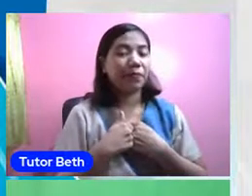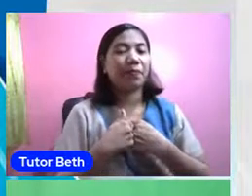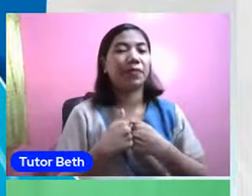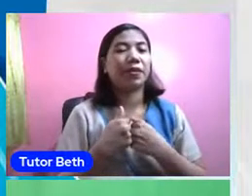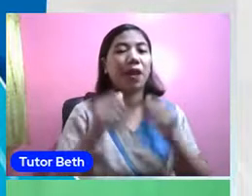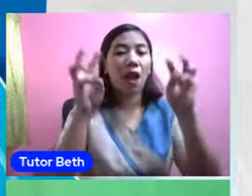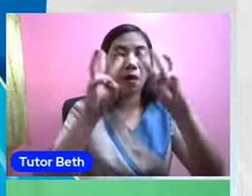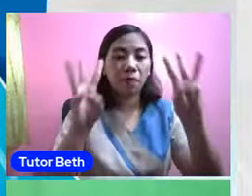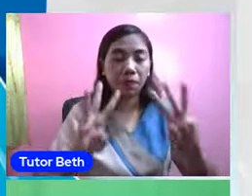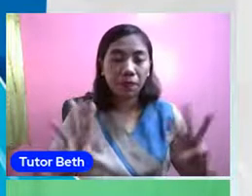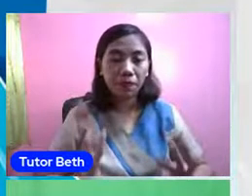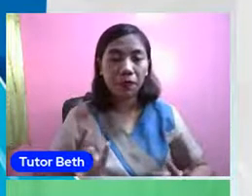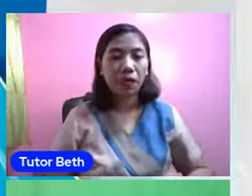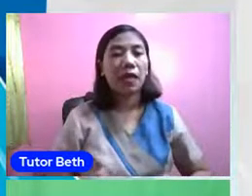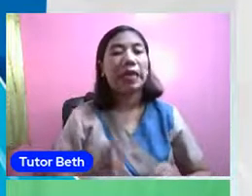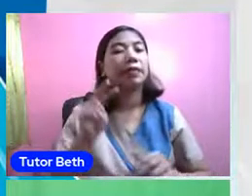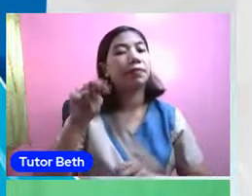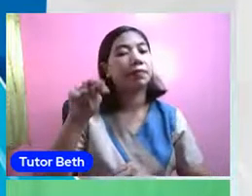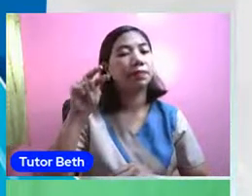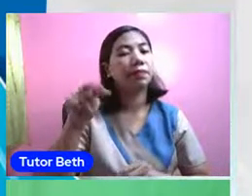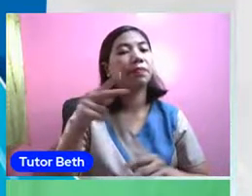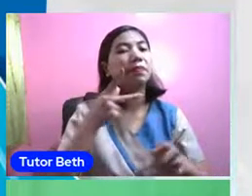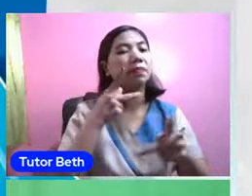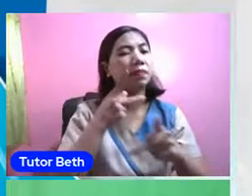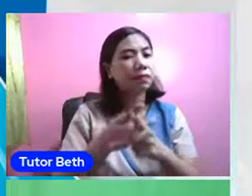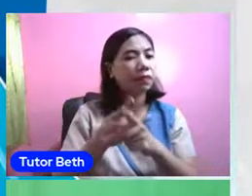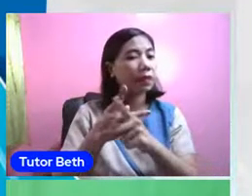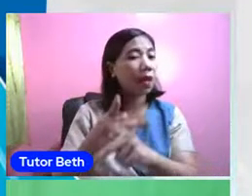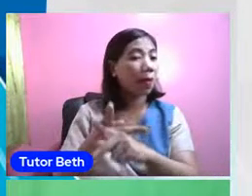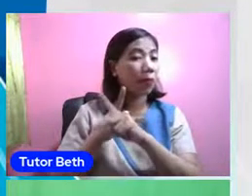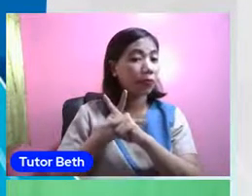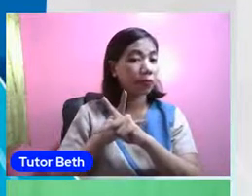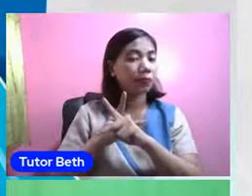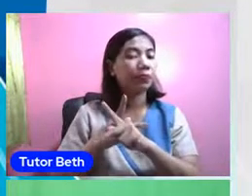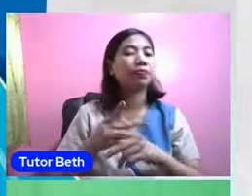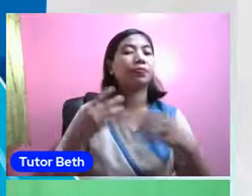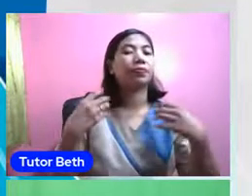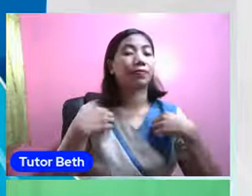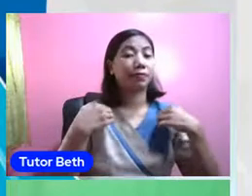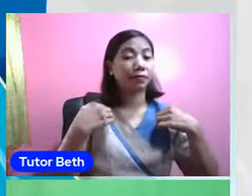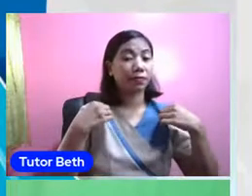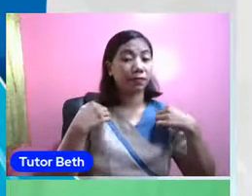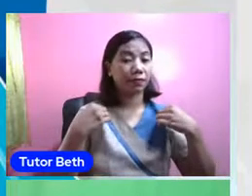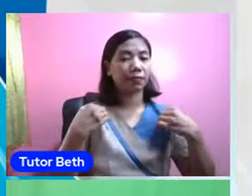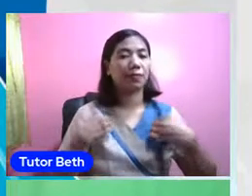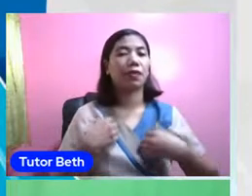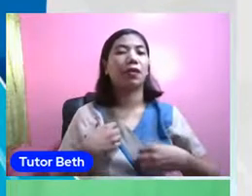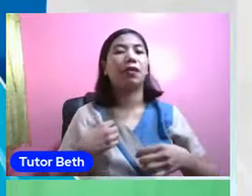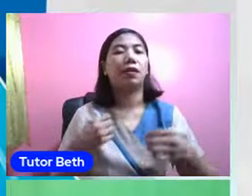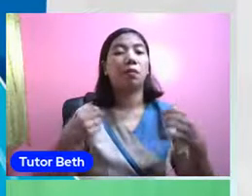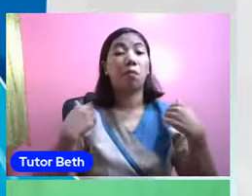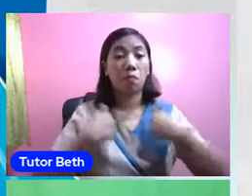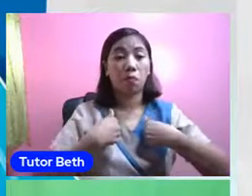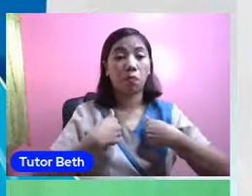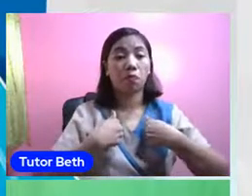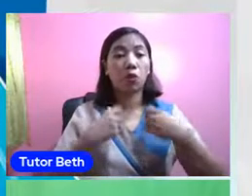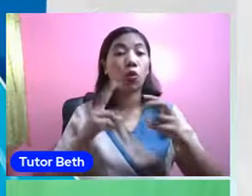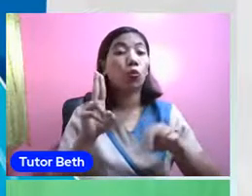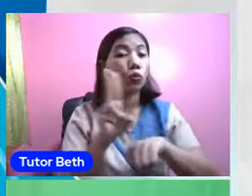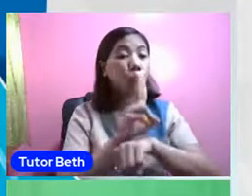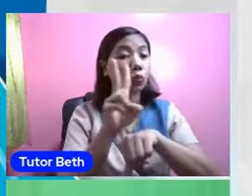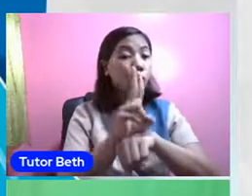natin protektahan ang ating katawan laban sa lamig. So, magsusuot tayo ng makakapal na jacket.